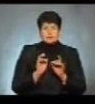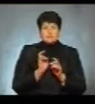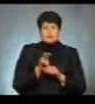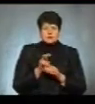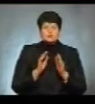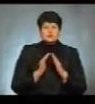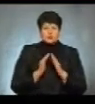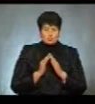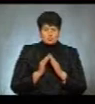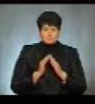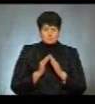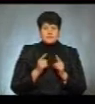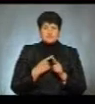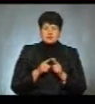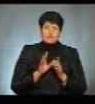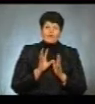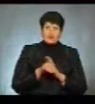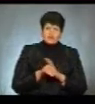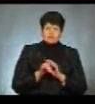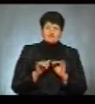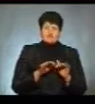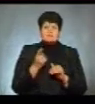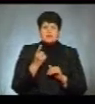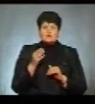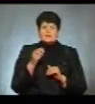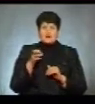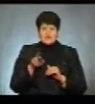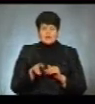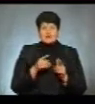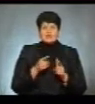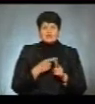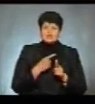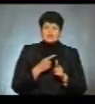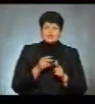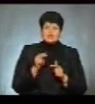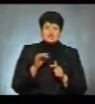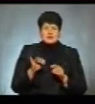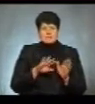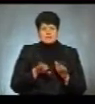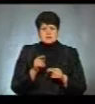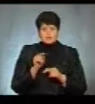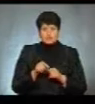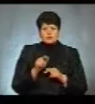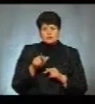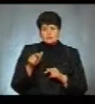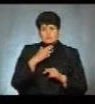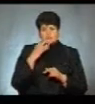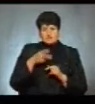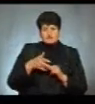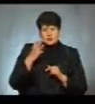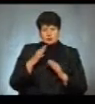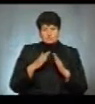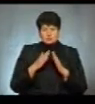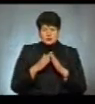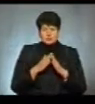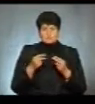вони входять вже в дію з 1 травня, чи після того, як мешканці багатоквартирного будинку заключать